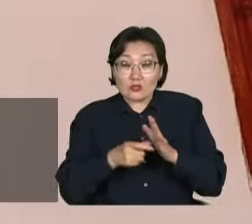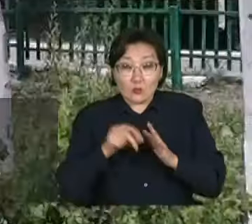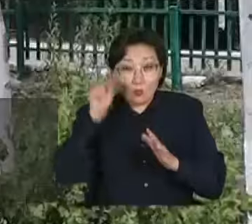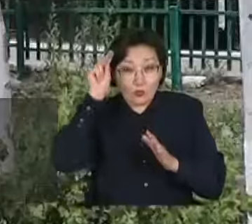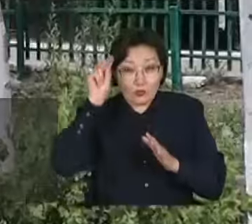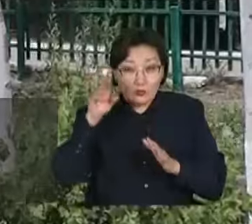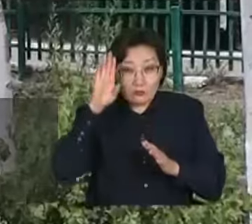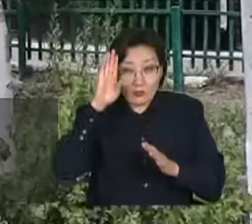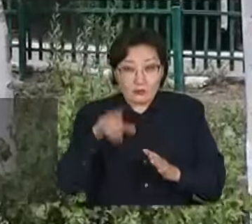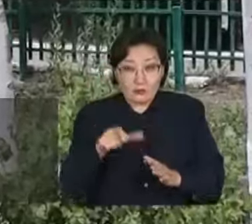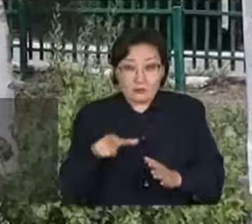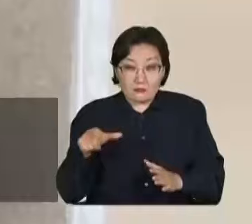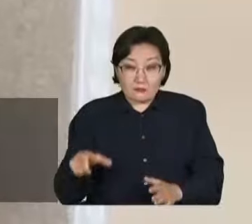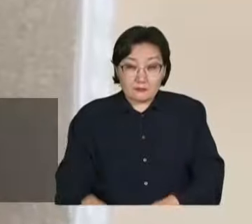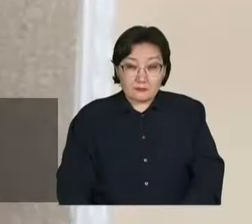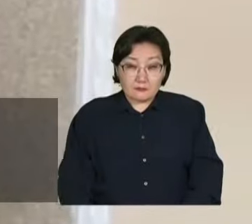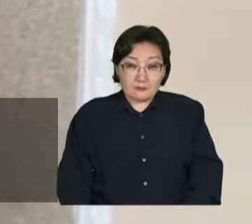оқушылары.